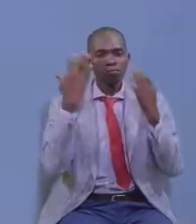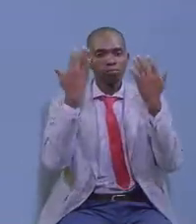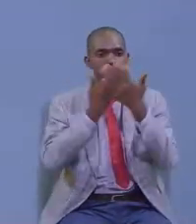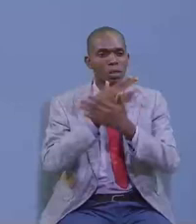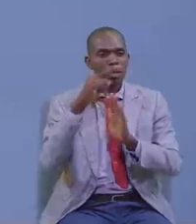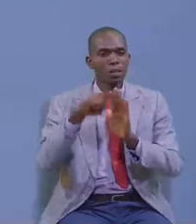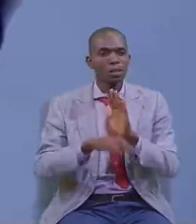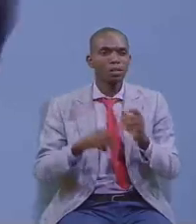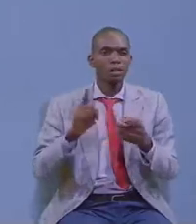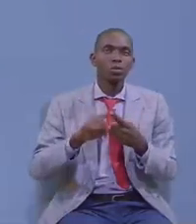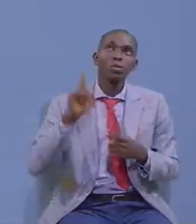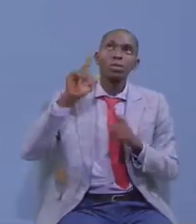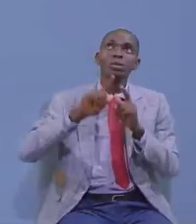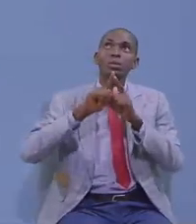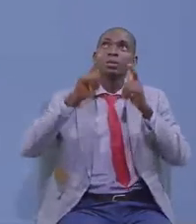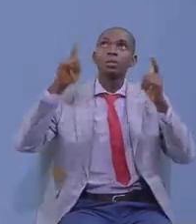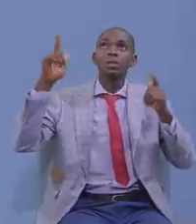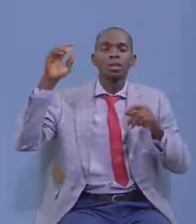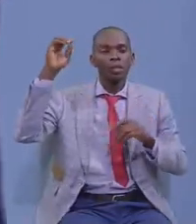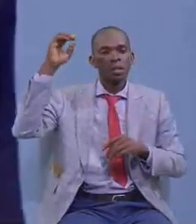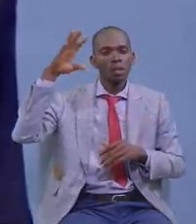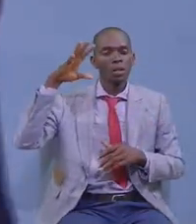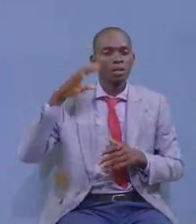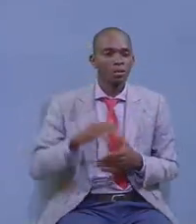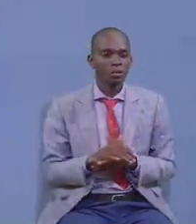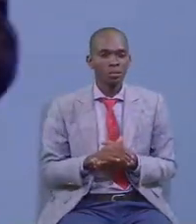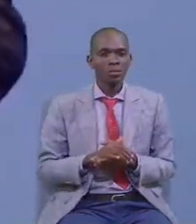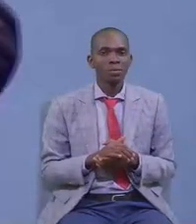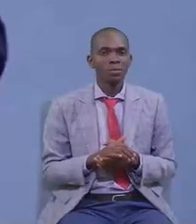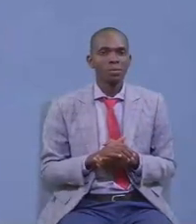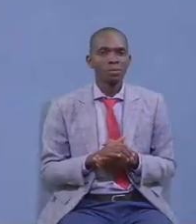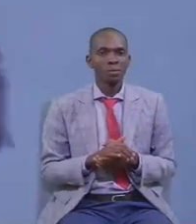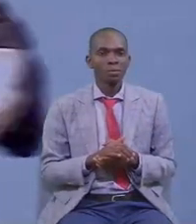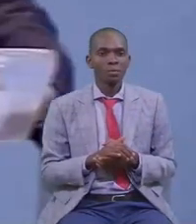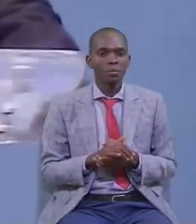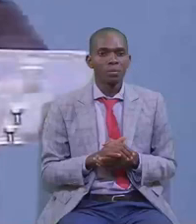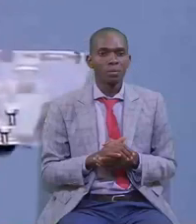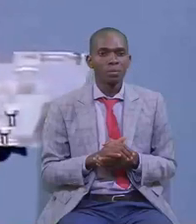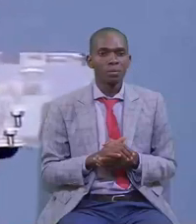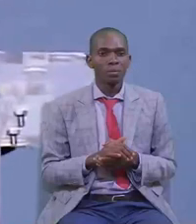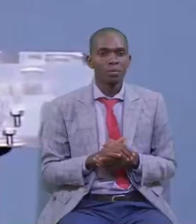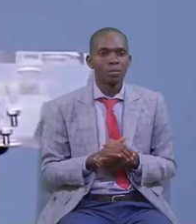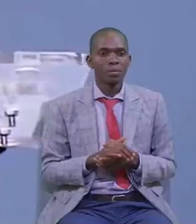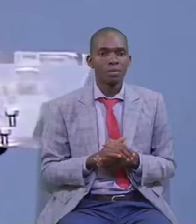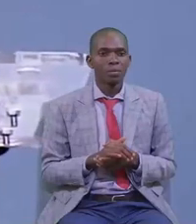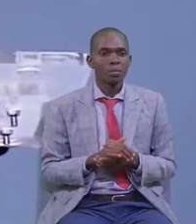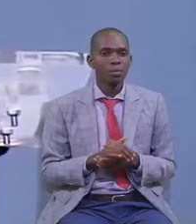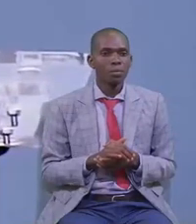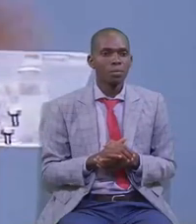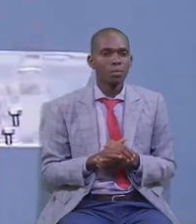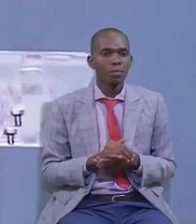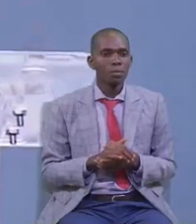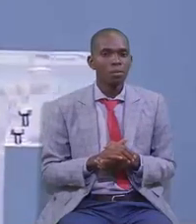Afin que vous annonciez les vertus de celui qui vous a appelé des ténèbres à son admirable lumière. Troisième